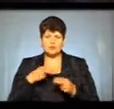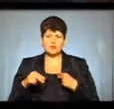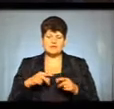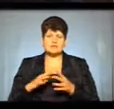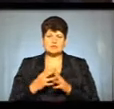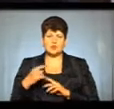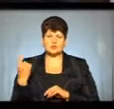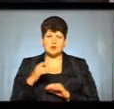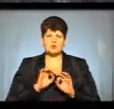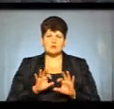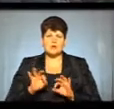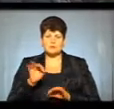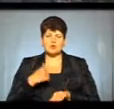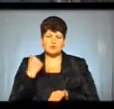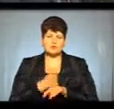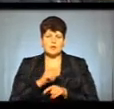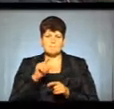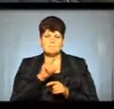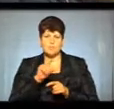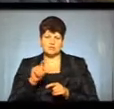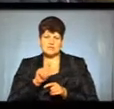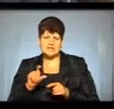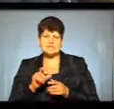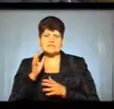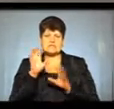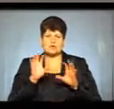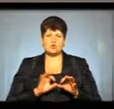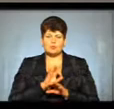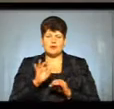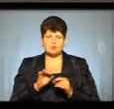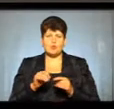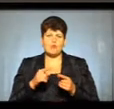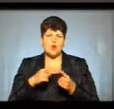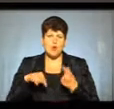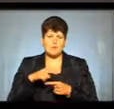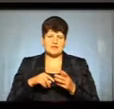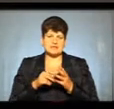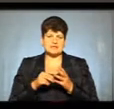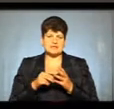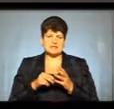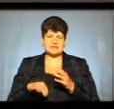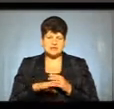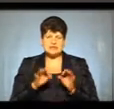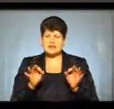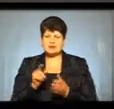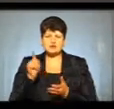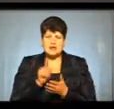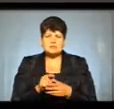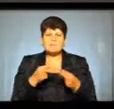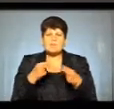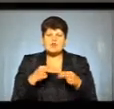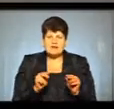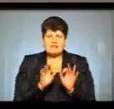розповідає про основні пункти законопроєкту про обіг землі. І жодних зобов'язань продавати ні в кого